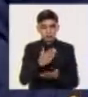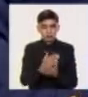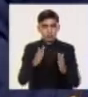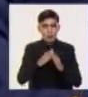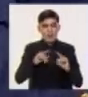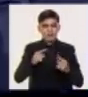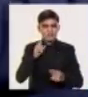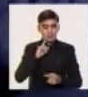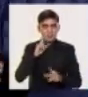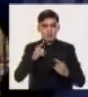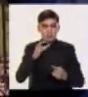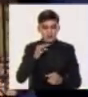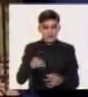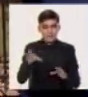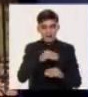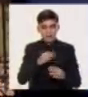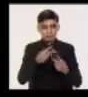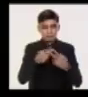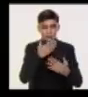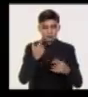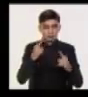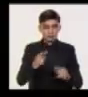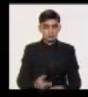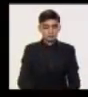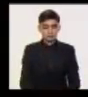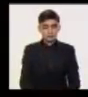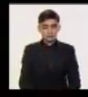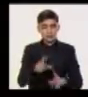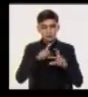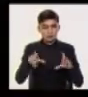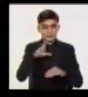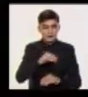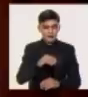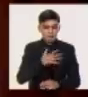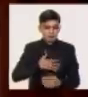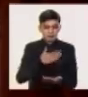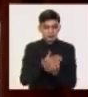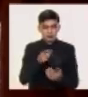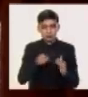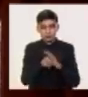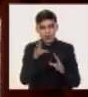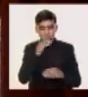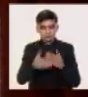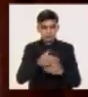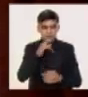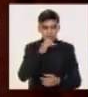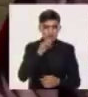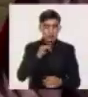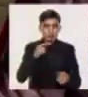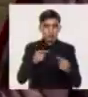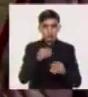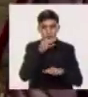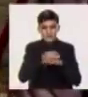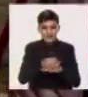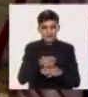домашним арестом? Почему они не в СИЗО? Люди опасаются, что подследственные сбегут. Точного ответа в суде вкладчикам так